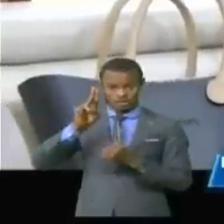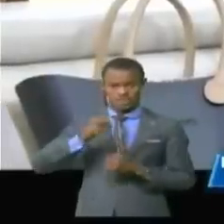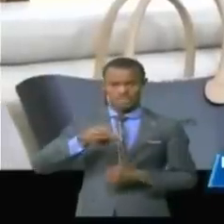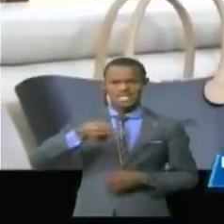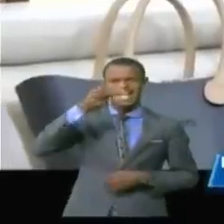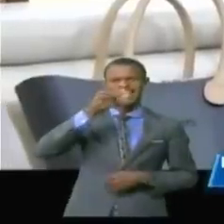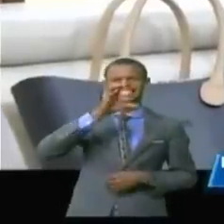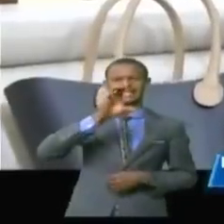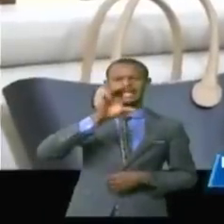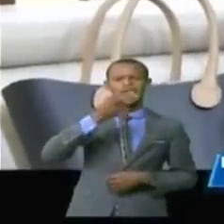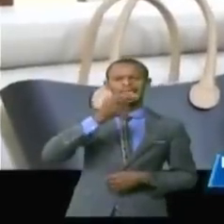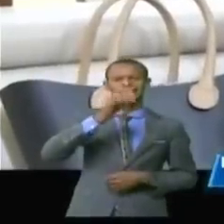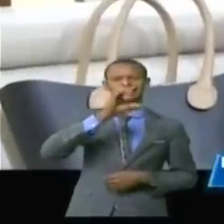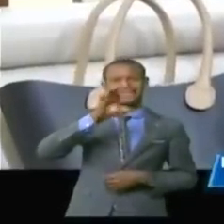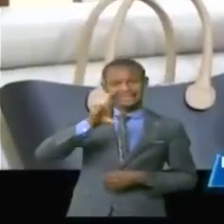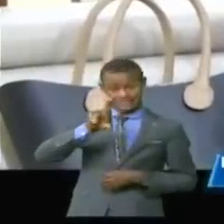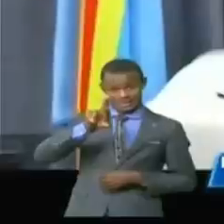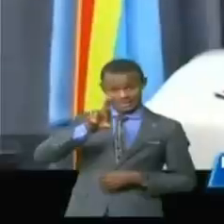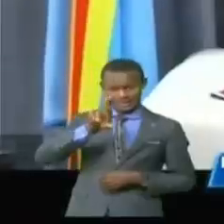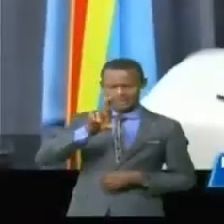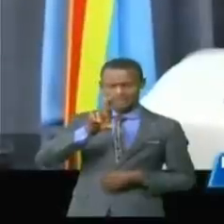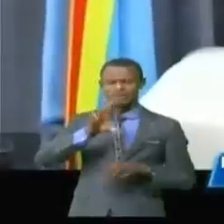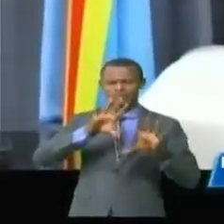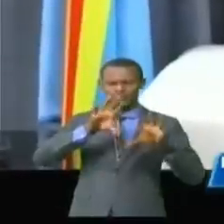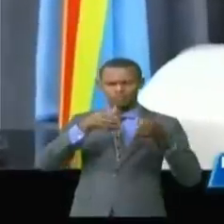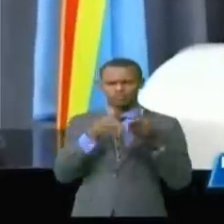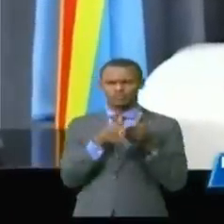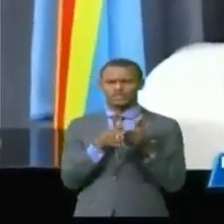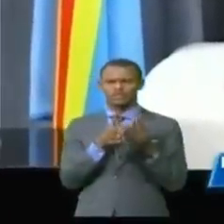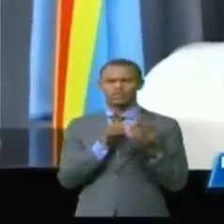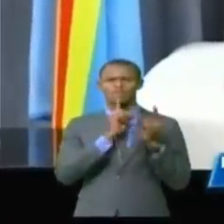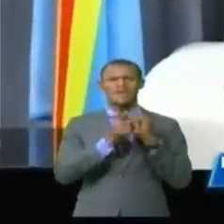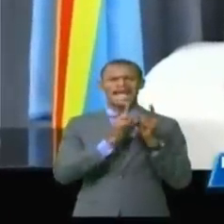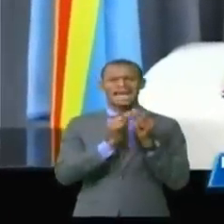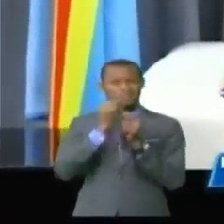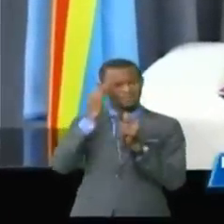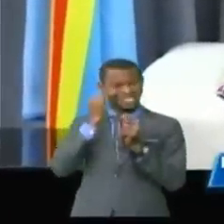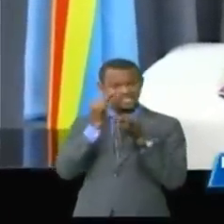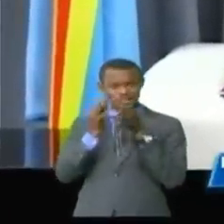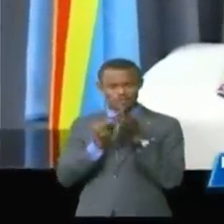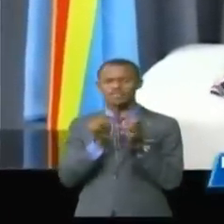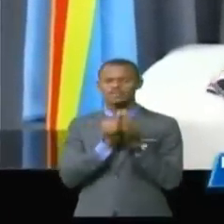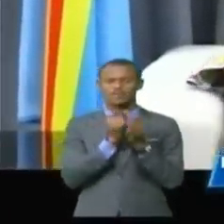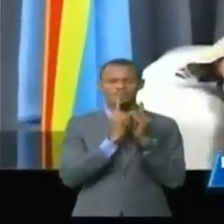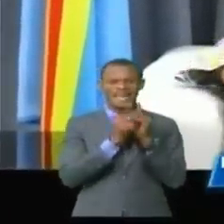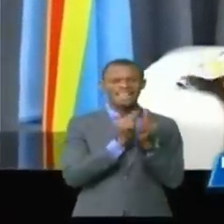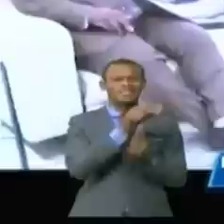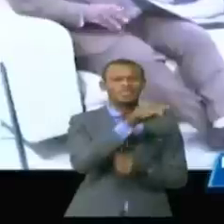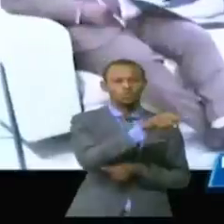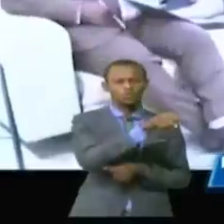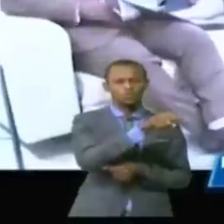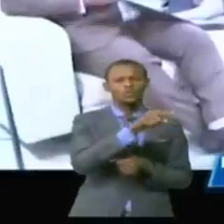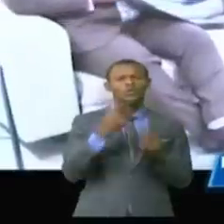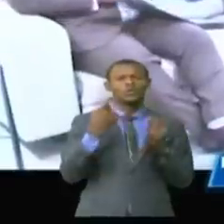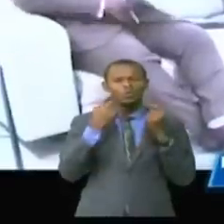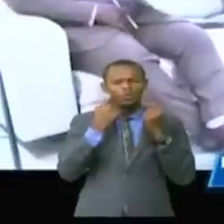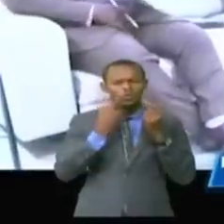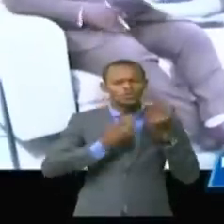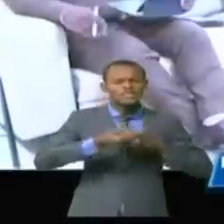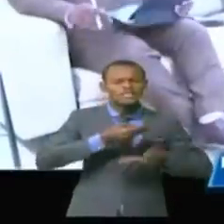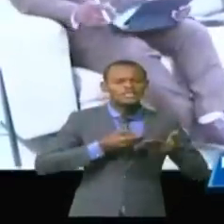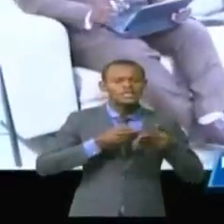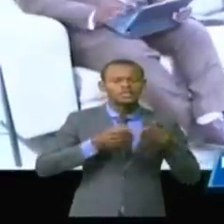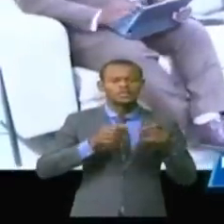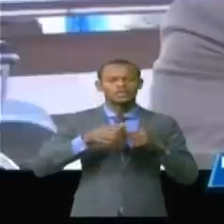représentante, Angèle Dikongwe Atangana, il était question pour la ministre d'État, ministre de la Justice, Rose Mutombo-Kiese, d'aborder la question